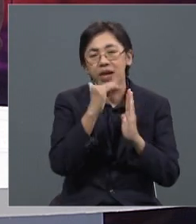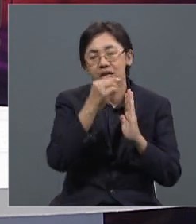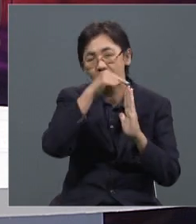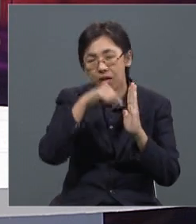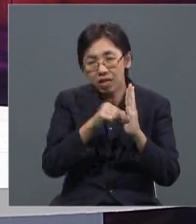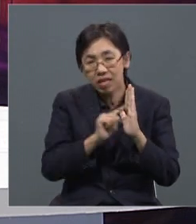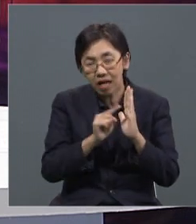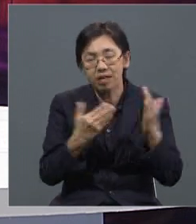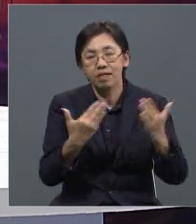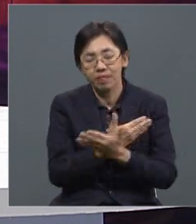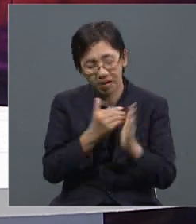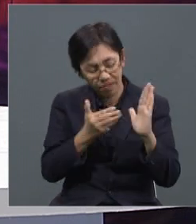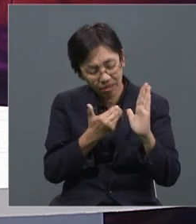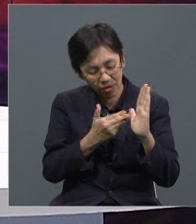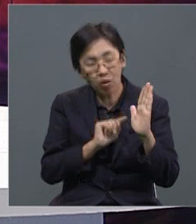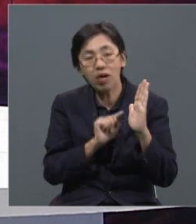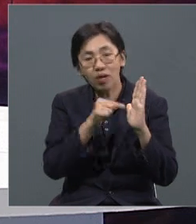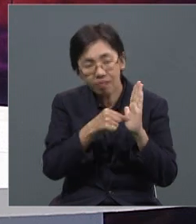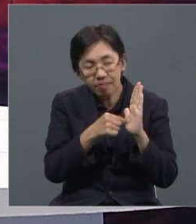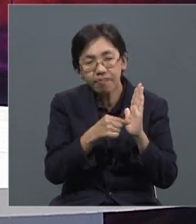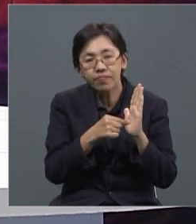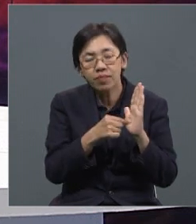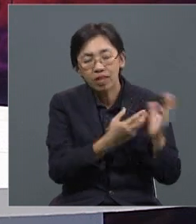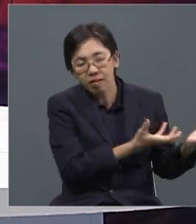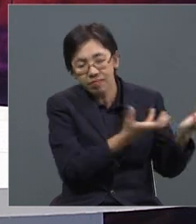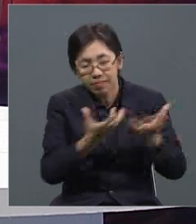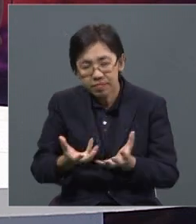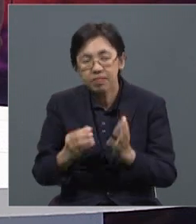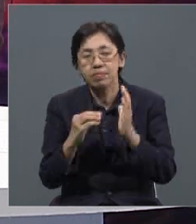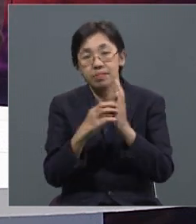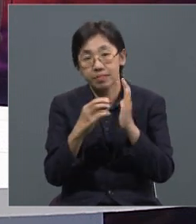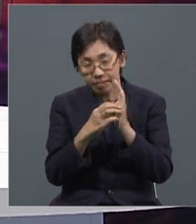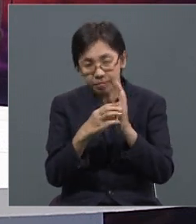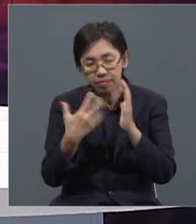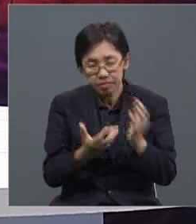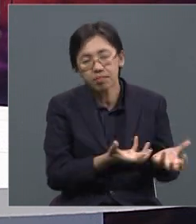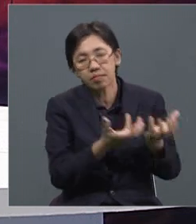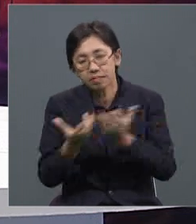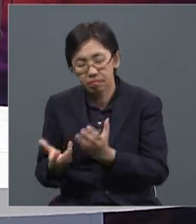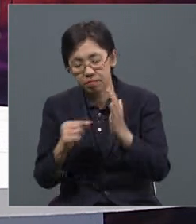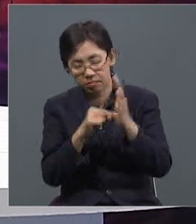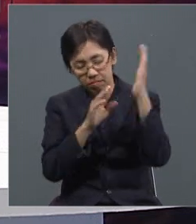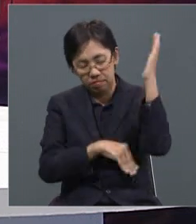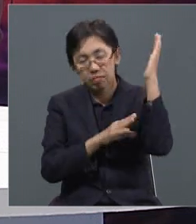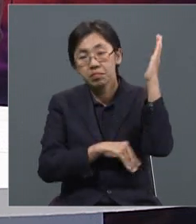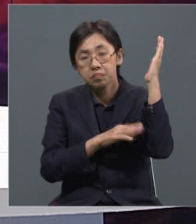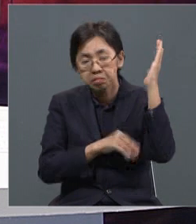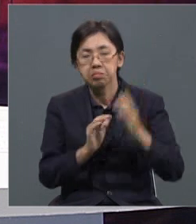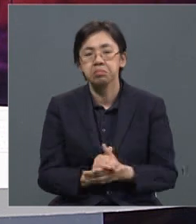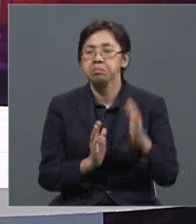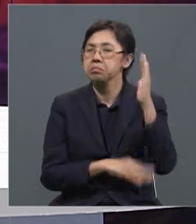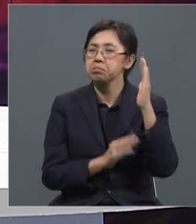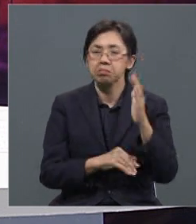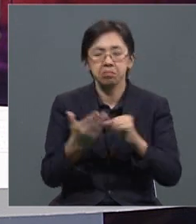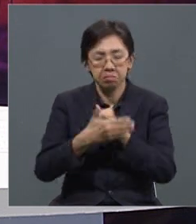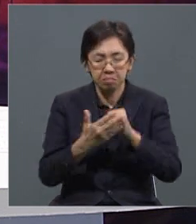างภาคตะวันตกก ็ เข้ามานะก็มาพื้นที่ตอนกลางแล้วก็ลงไปภาคใต้ภาคใต้เป็นพื้นที่ยอดนิยมที่หนึ่งเลยของบรรดาเห